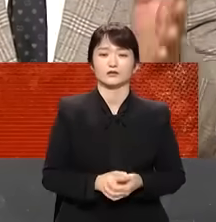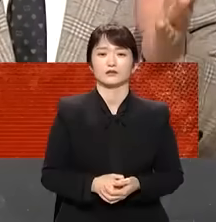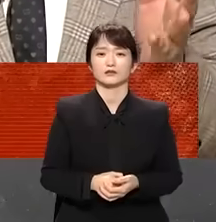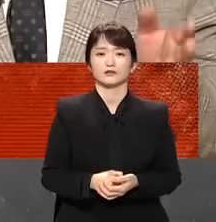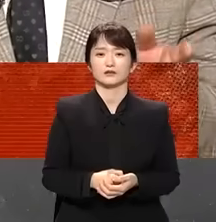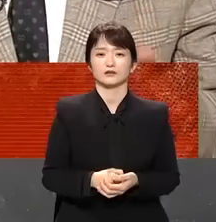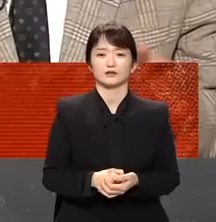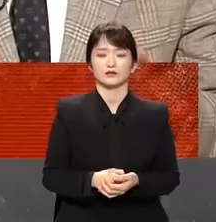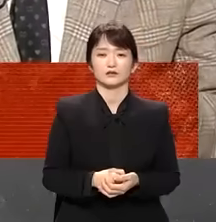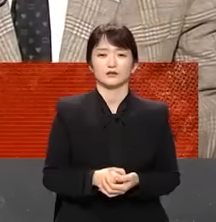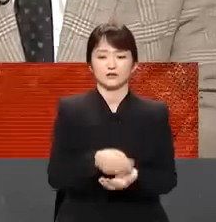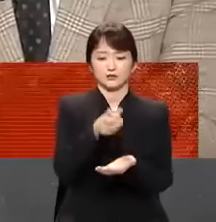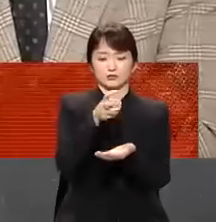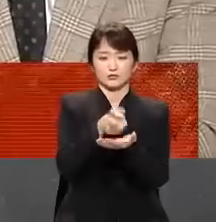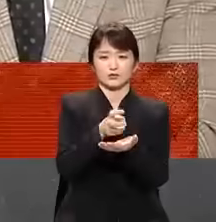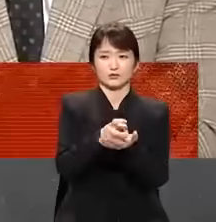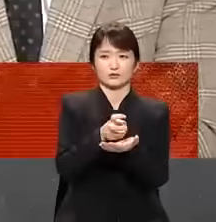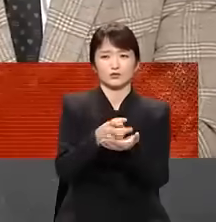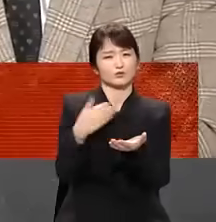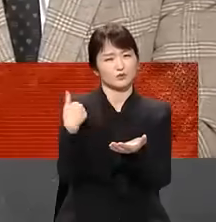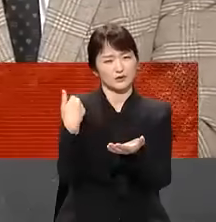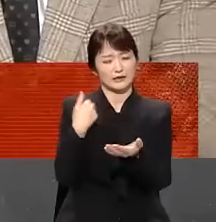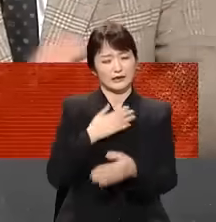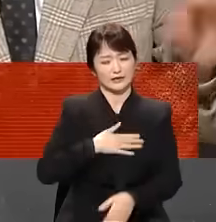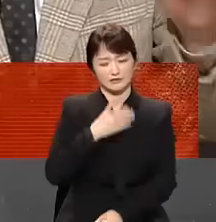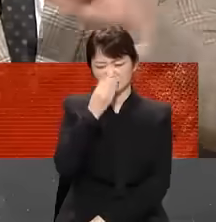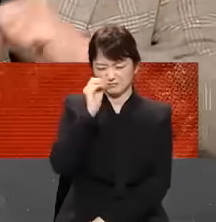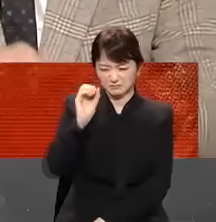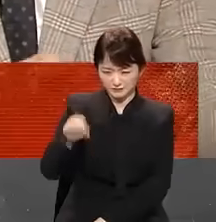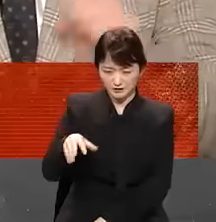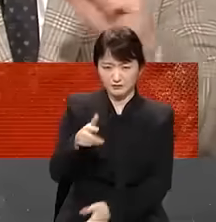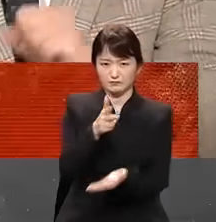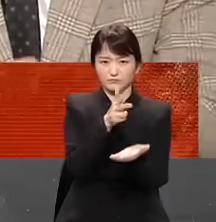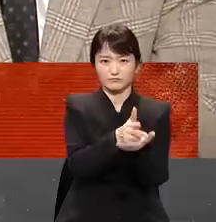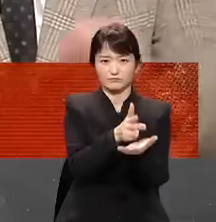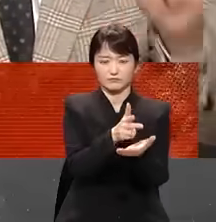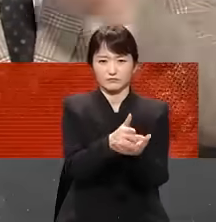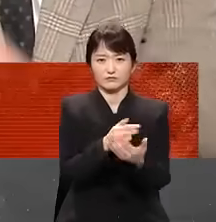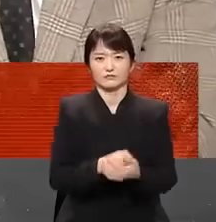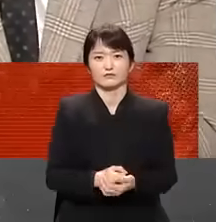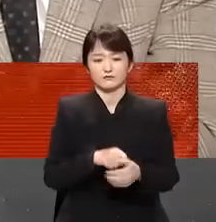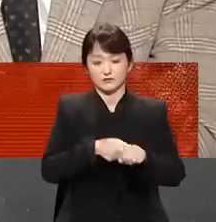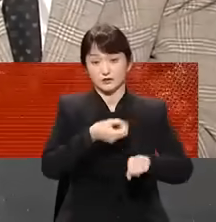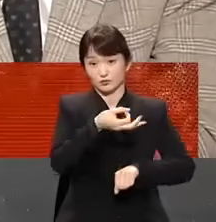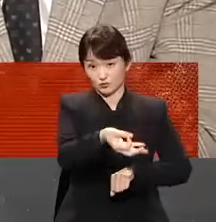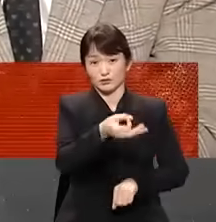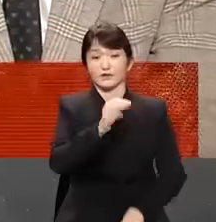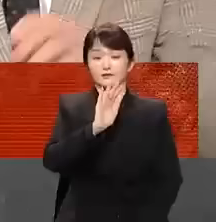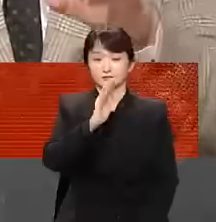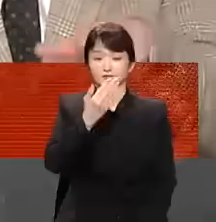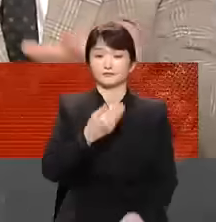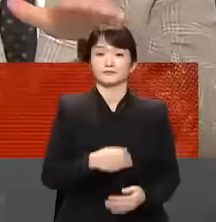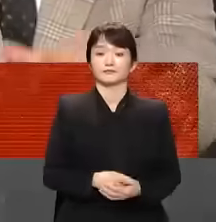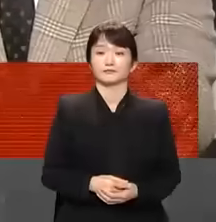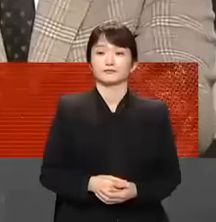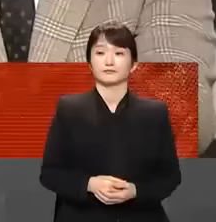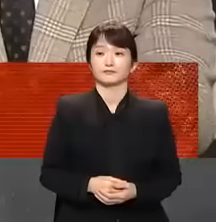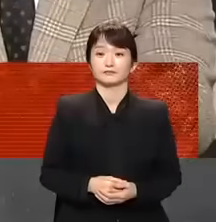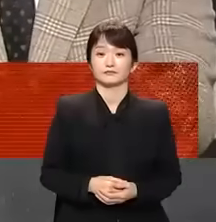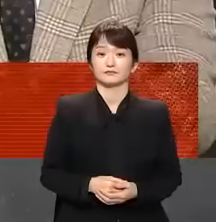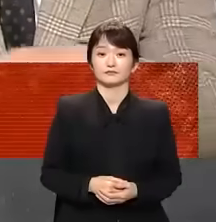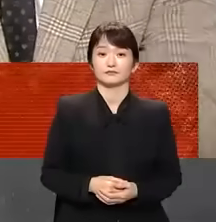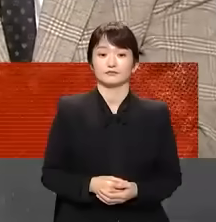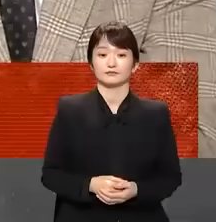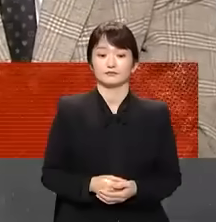아니면 알고도 무시했을 가능성이 매우 높고요 범칙금 당연히 부과가 가려고 당연히 부과가 되고요 차라리 이중 주차